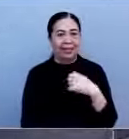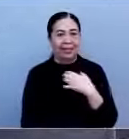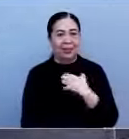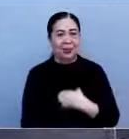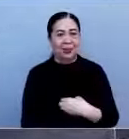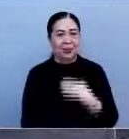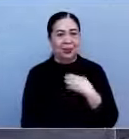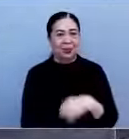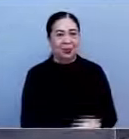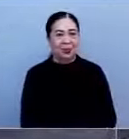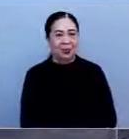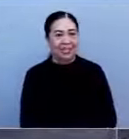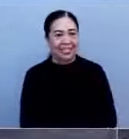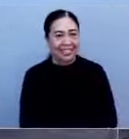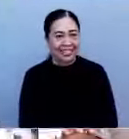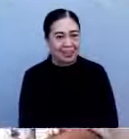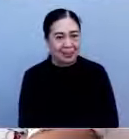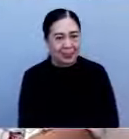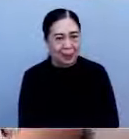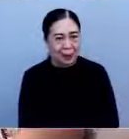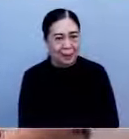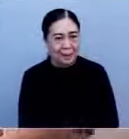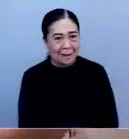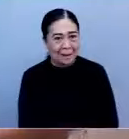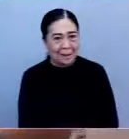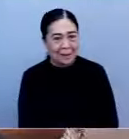ikaw, Sir Jan. Ay! Ay! Ay! Ay!